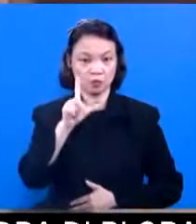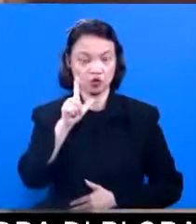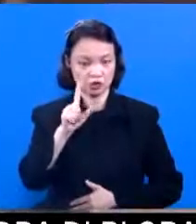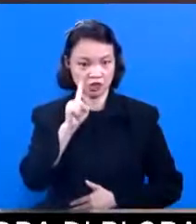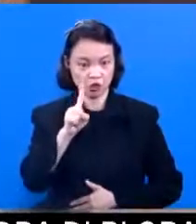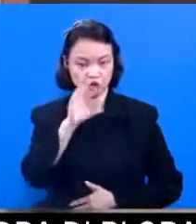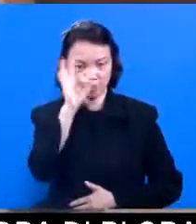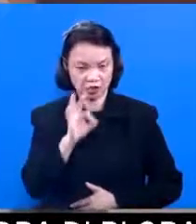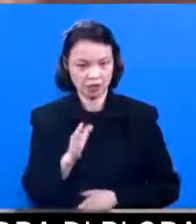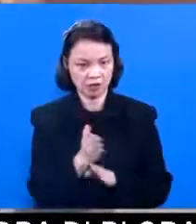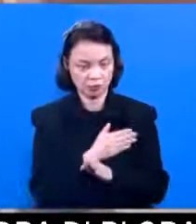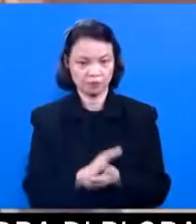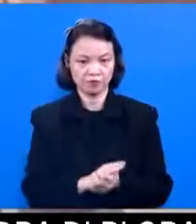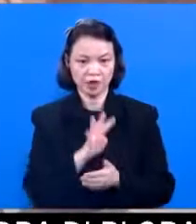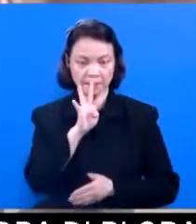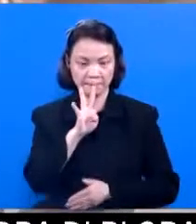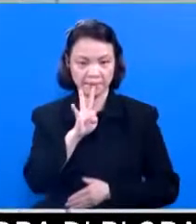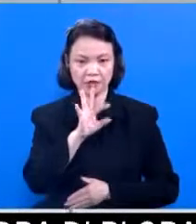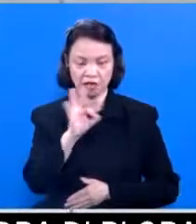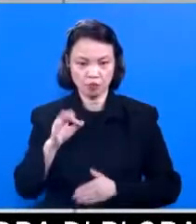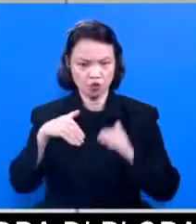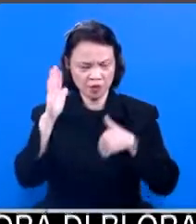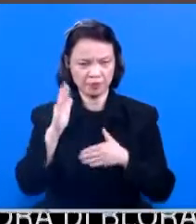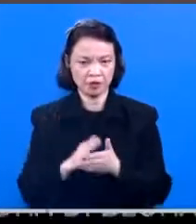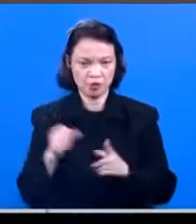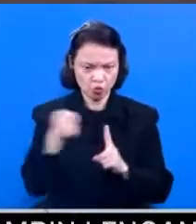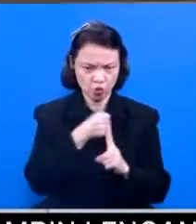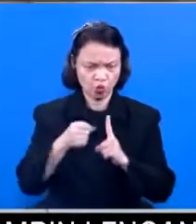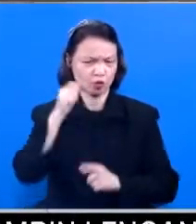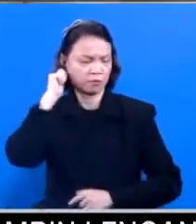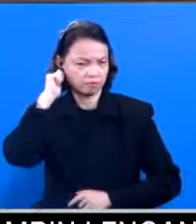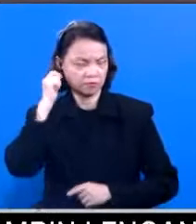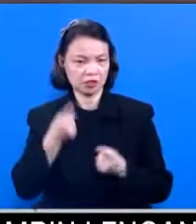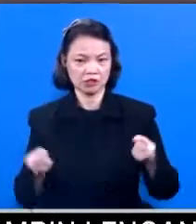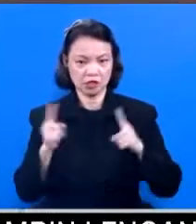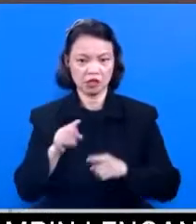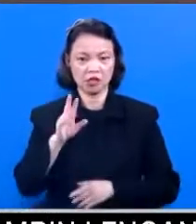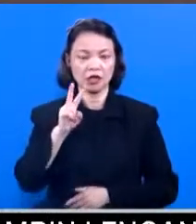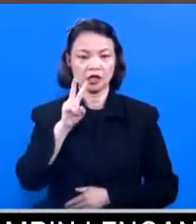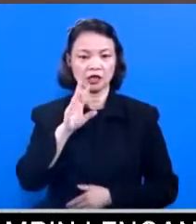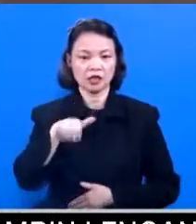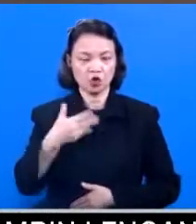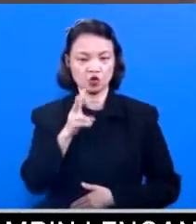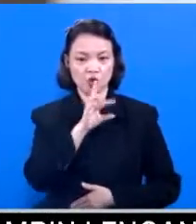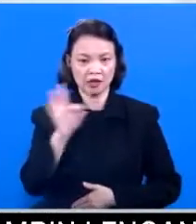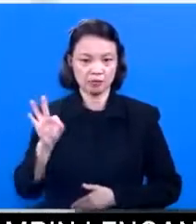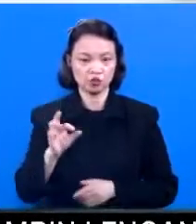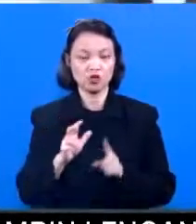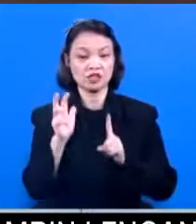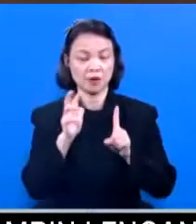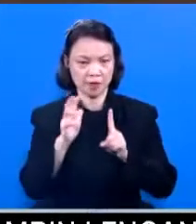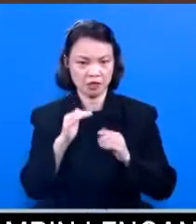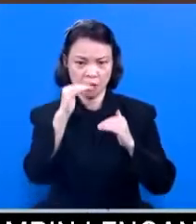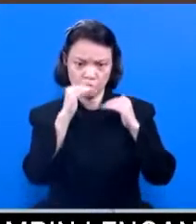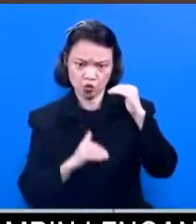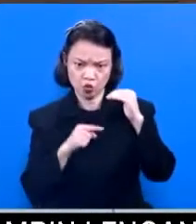dari sebelumnya terdapat 4.000 lebih kasus kekerasan terhadap perempuan terjadi di tahun 2019. Namun, penurunan